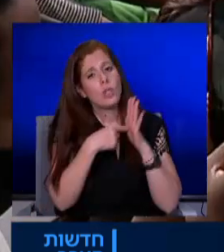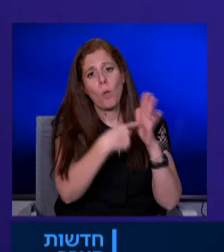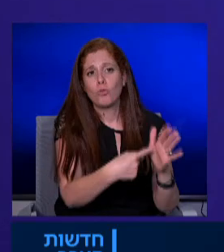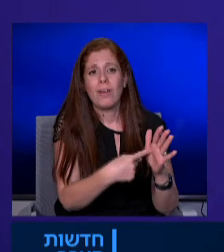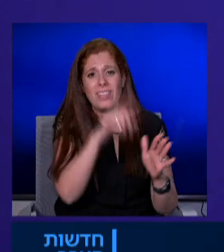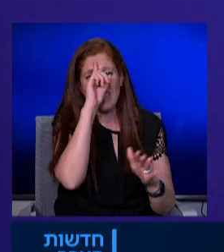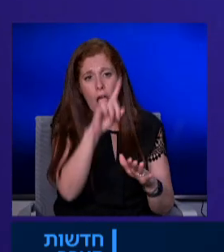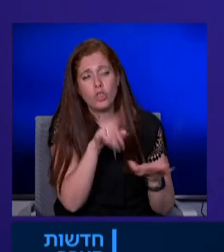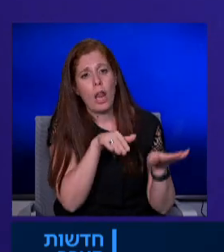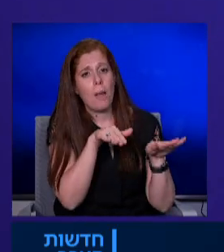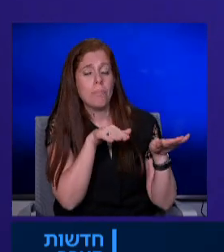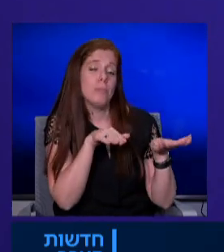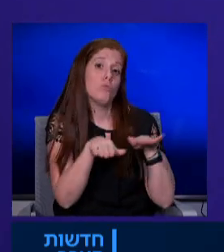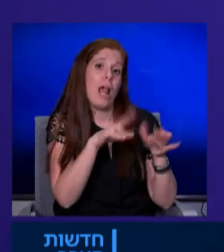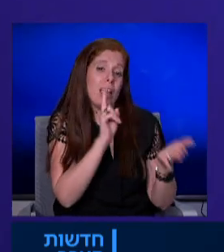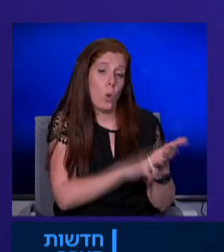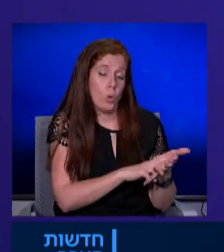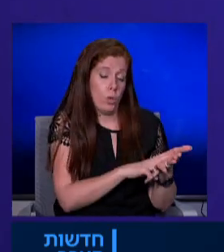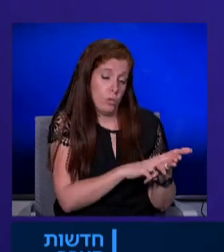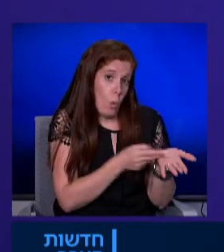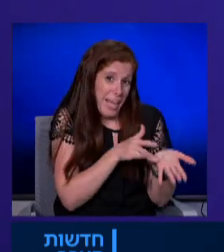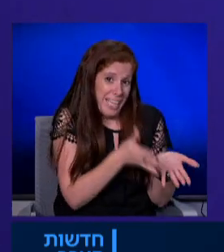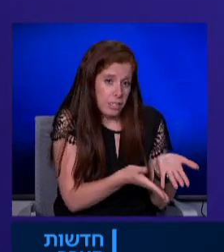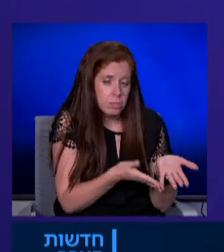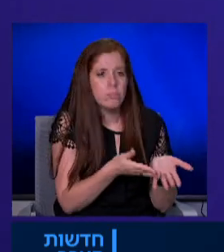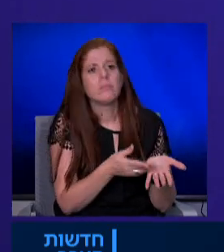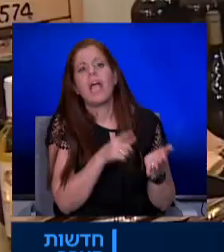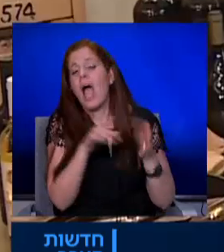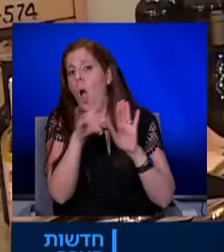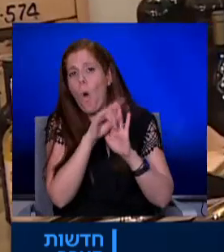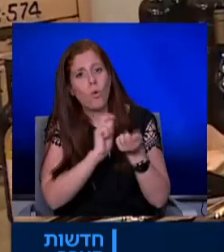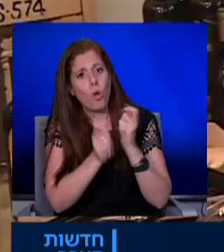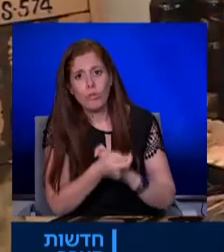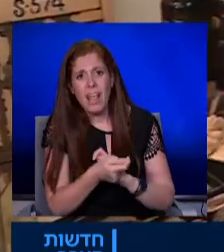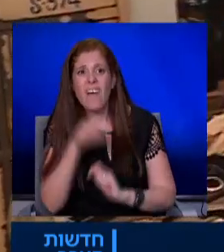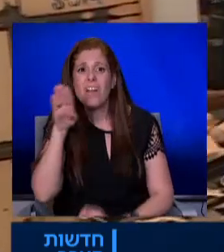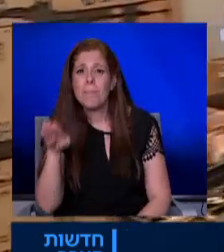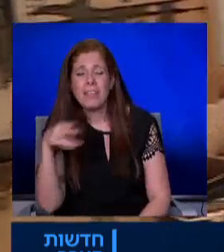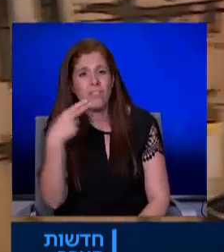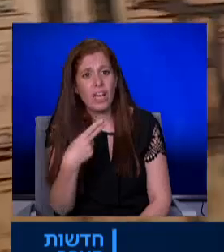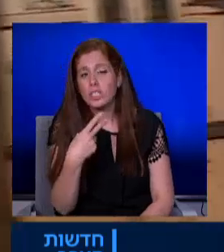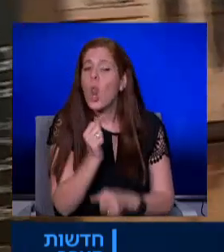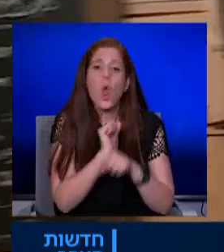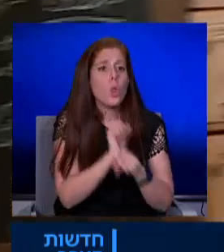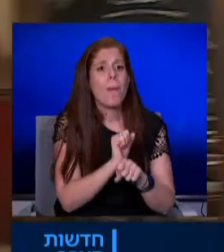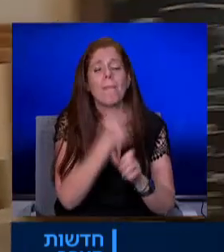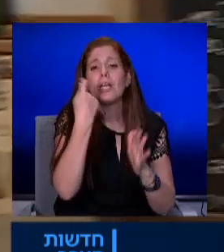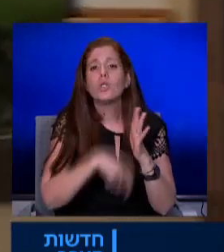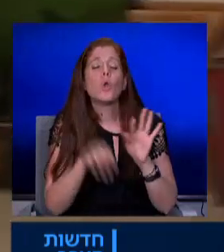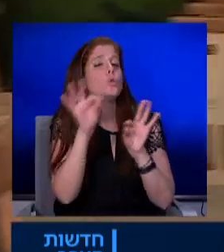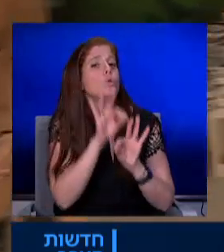הנוכחי. החוק אומנם לא שונה, אבל ביידן והריס ממש לא תומכים ברכישת יין או כל מוצר אחר